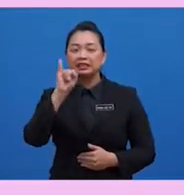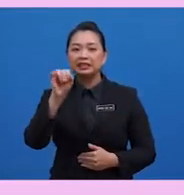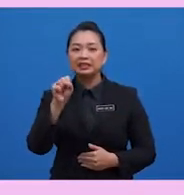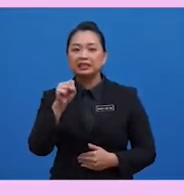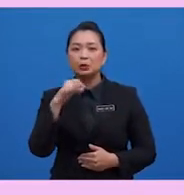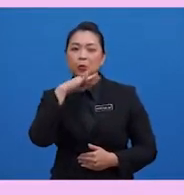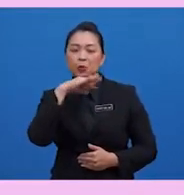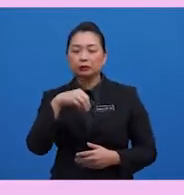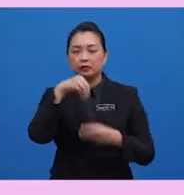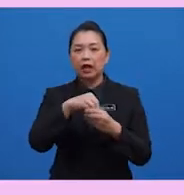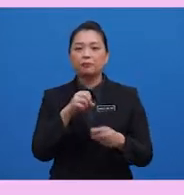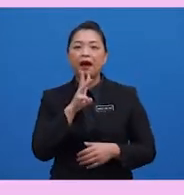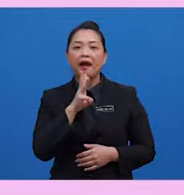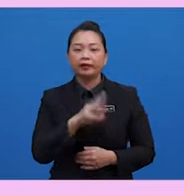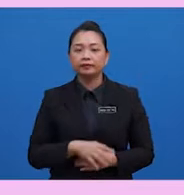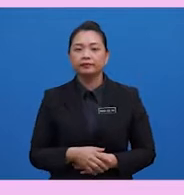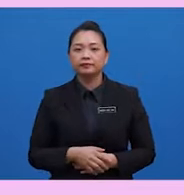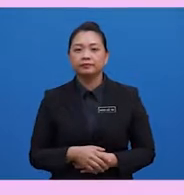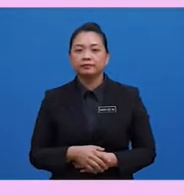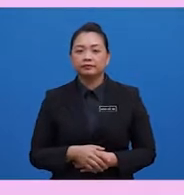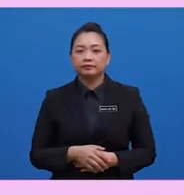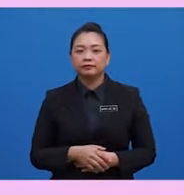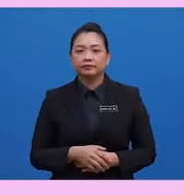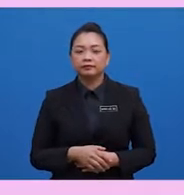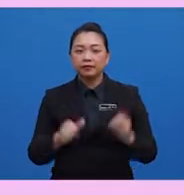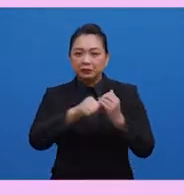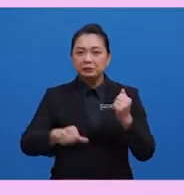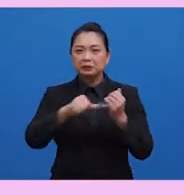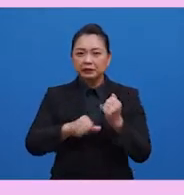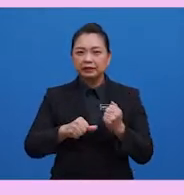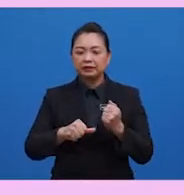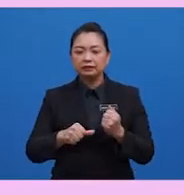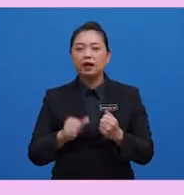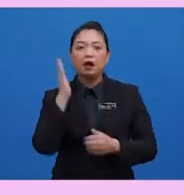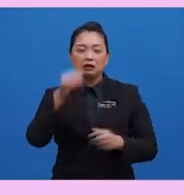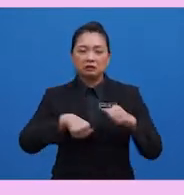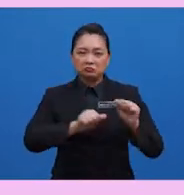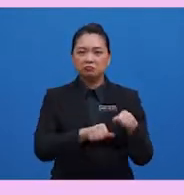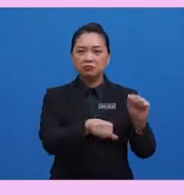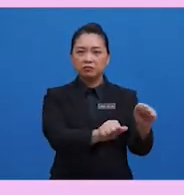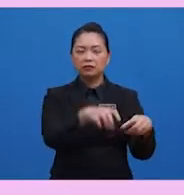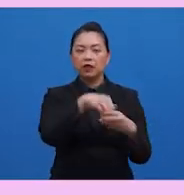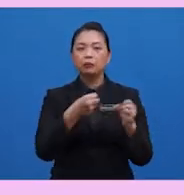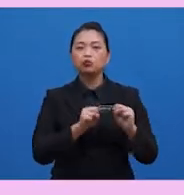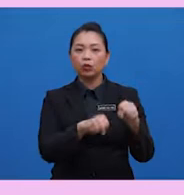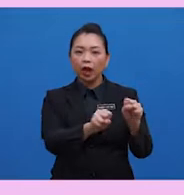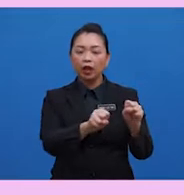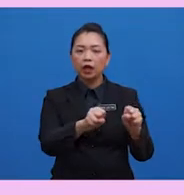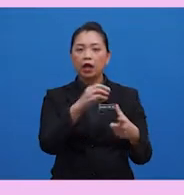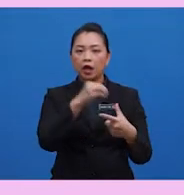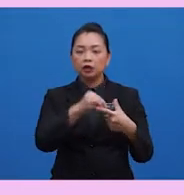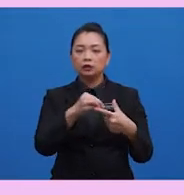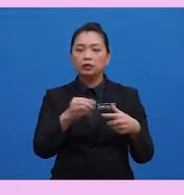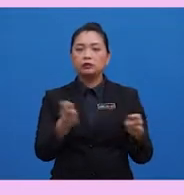sistem saliran. Najis dari ladang ternakan dialirkan terus ke sungai, tasik dan kolam yang